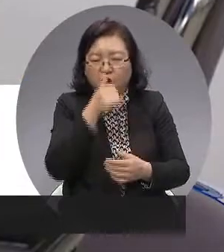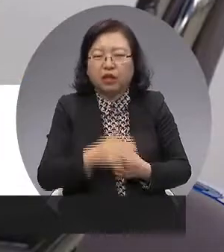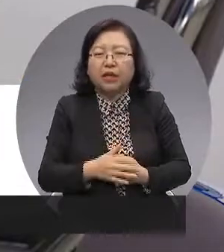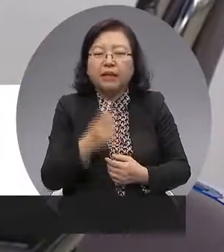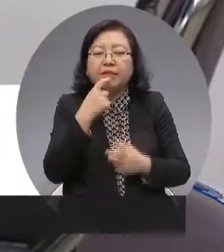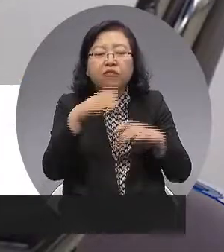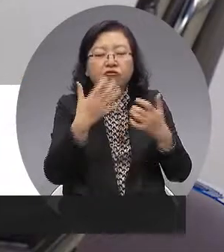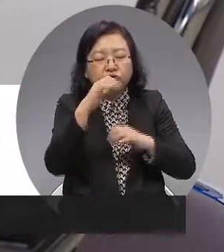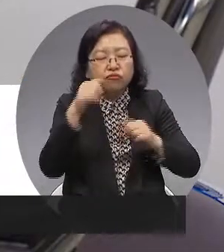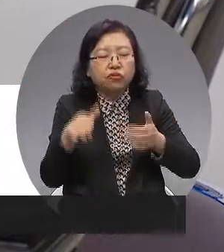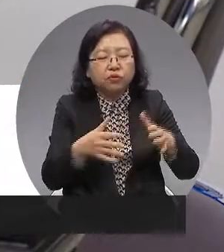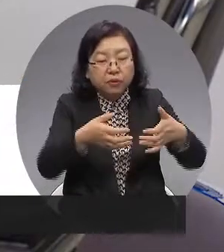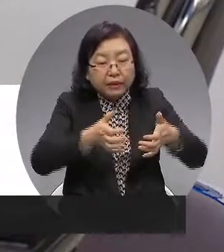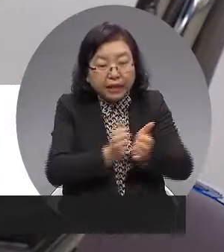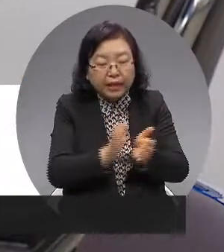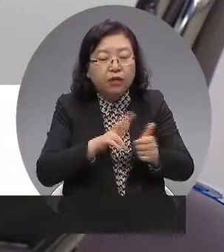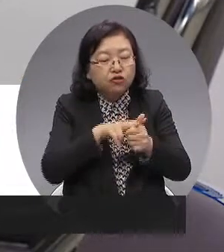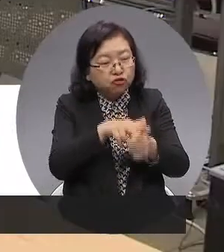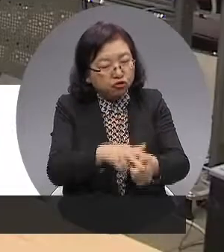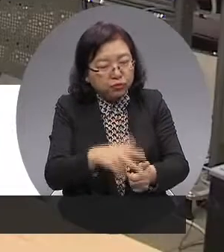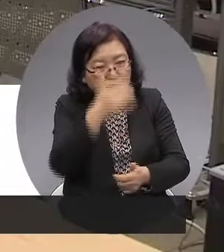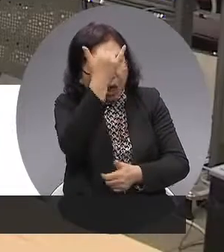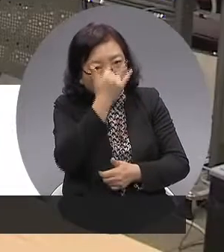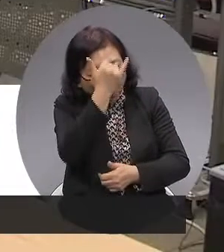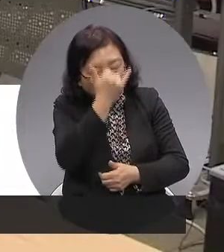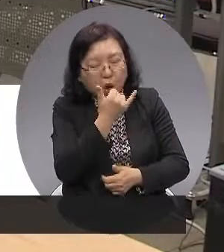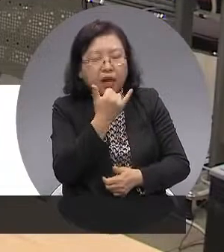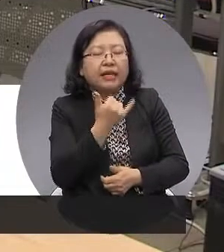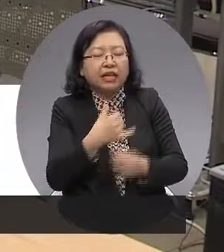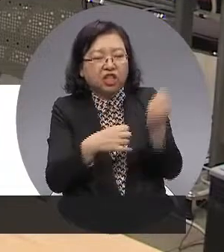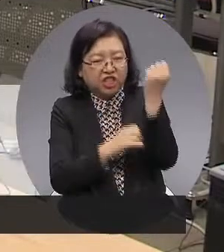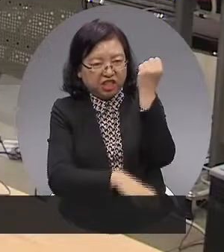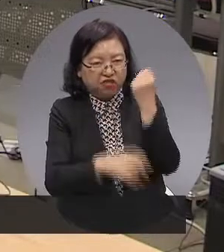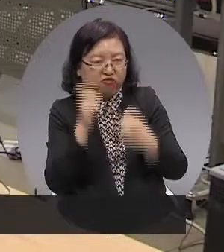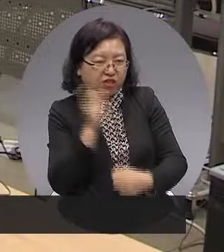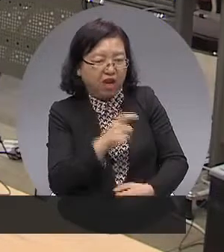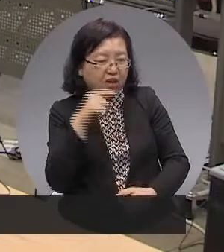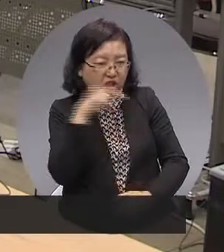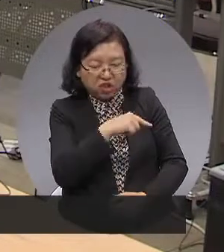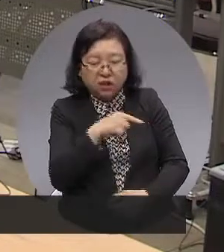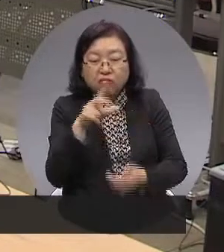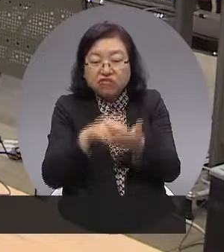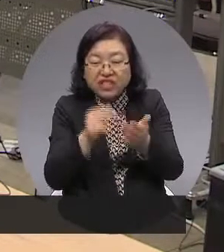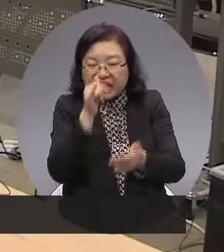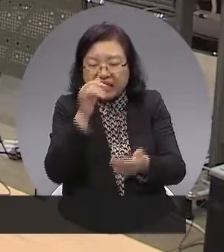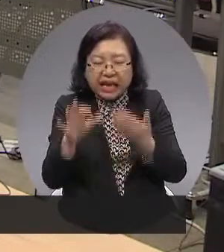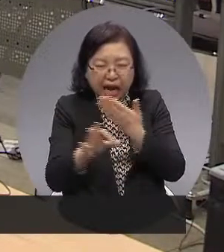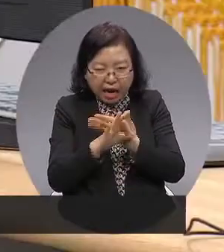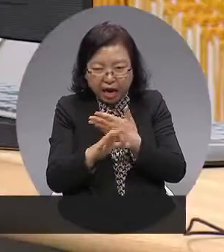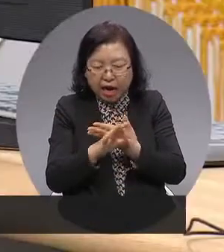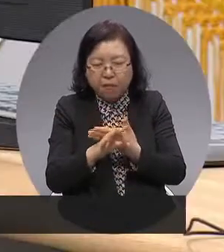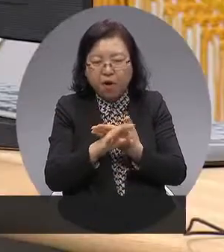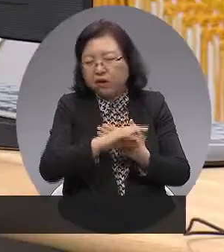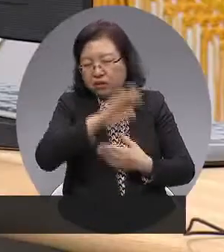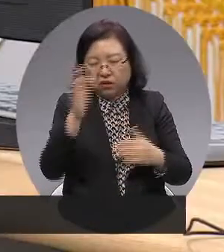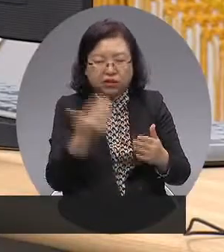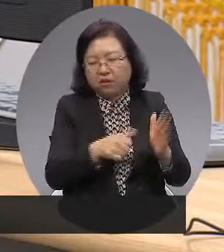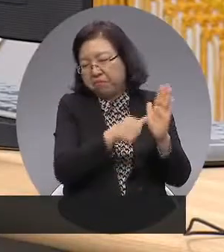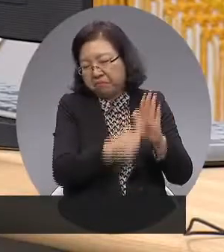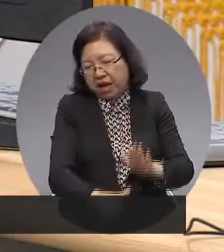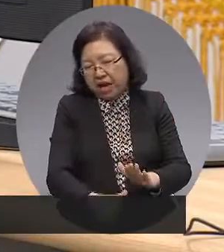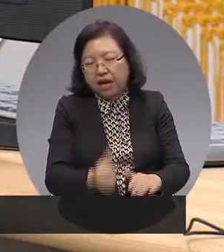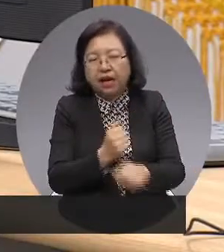민주당 충북도당은 후보자 도덕성 심사 기준을 강화해 문제가 있으면 예외 없이 부적격